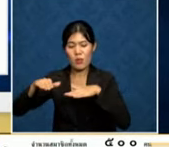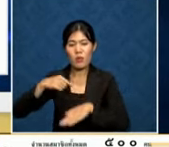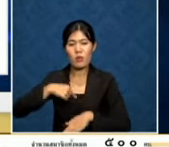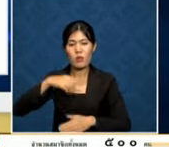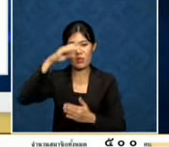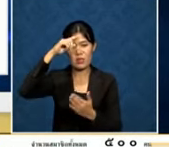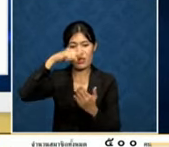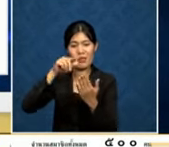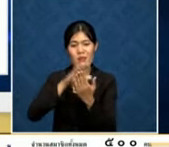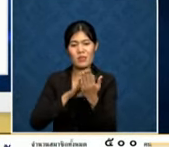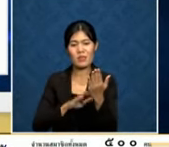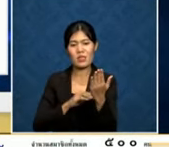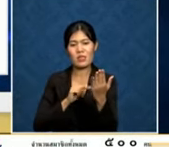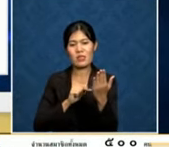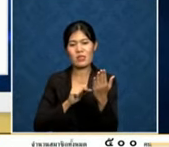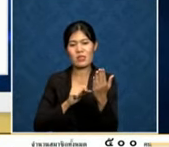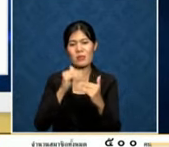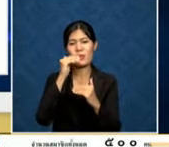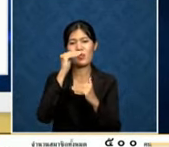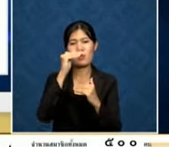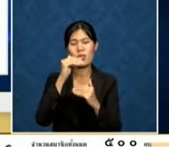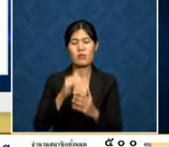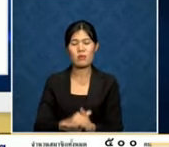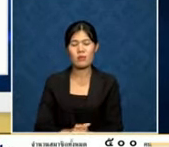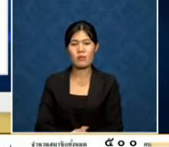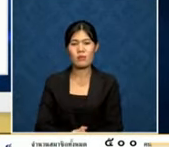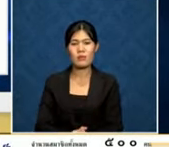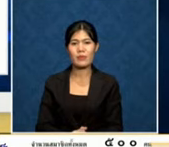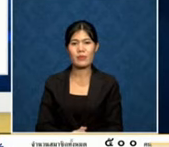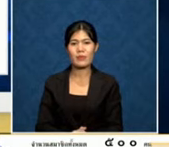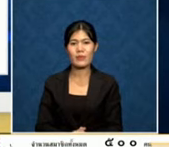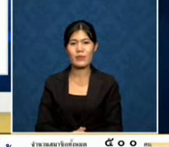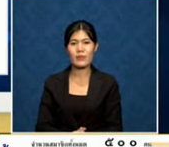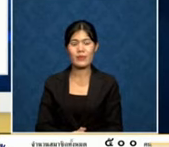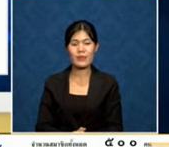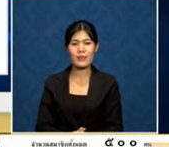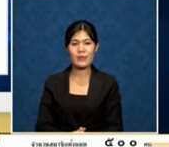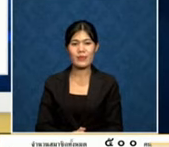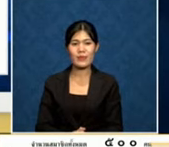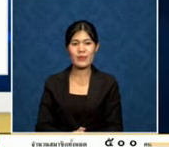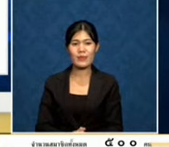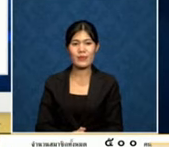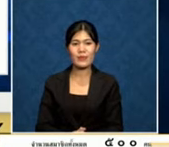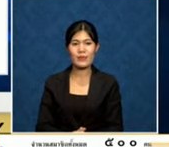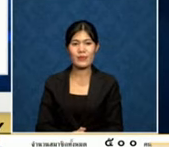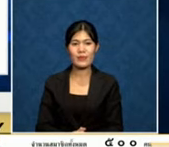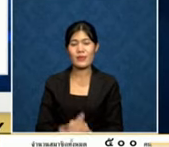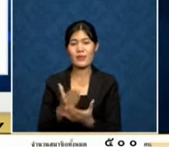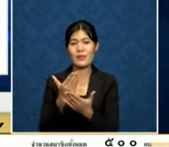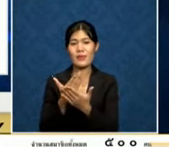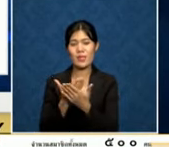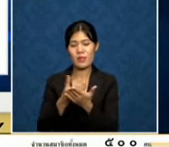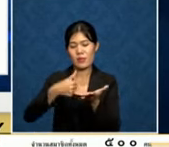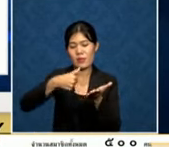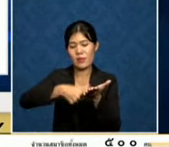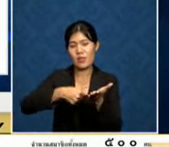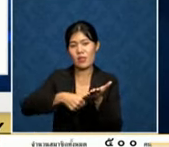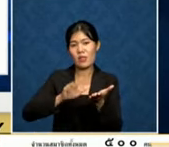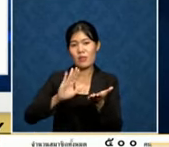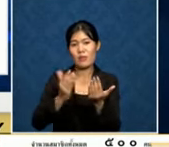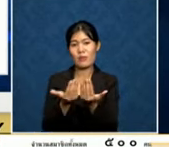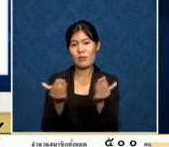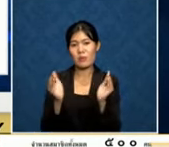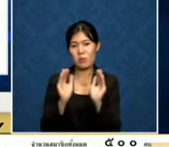ไทยเราเนี่ยมันมีข้อจำกัดเ่อประธานครับในเรื่องของหนี้ครัวเรือนเนี่ยครับก็มีความ